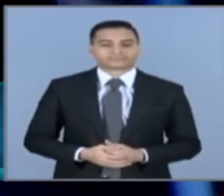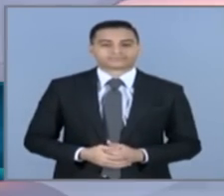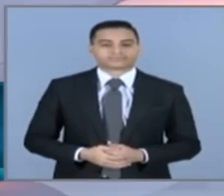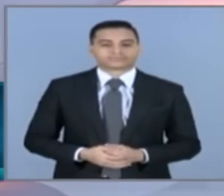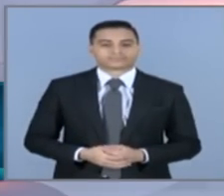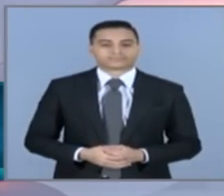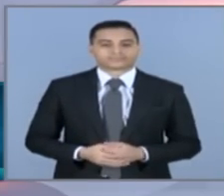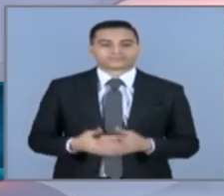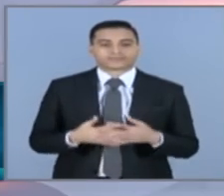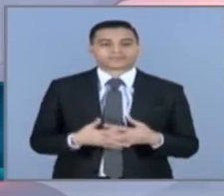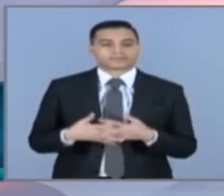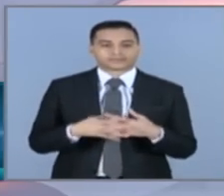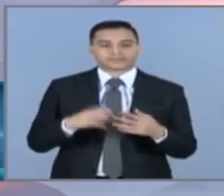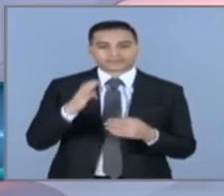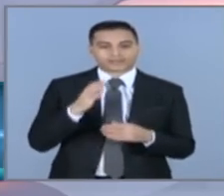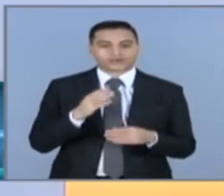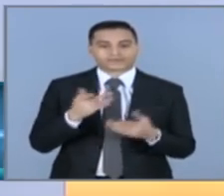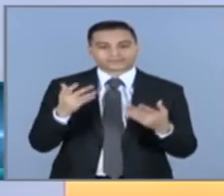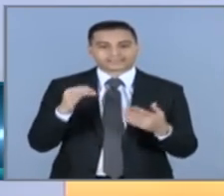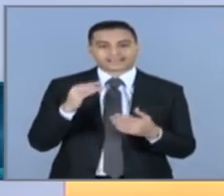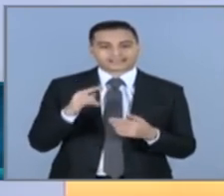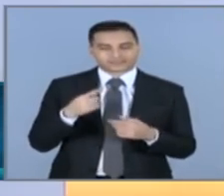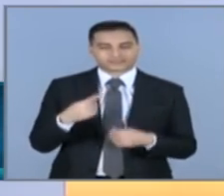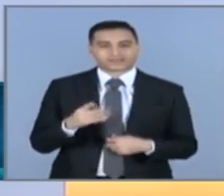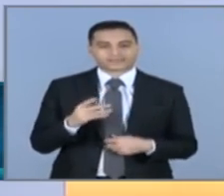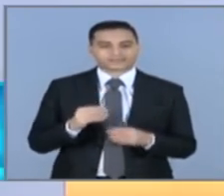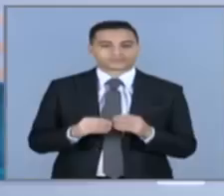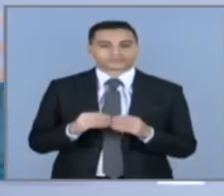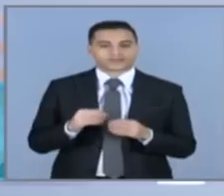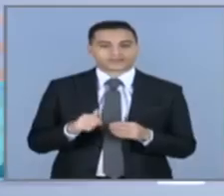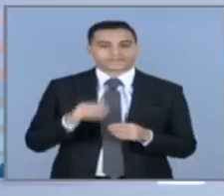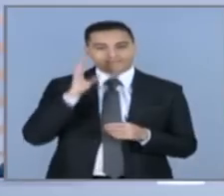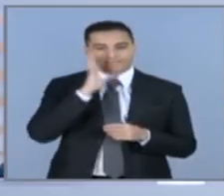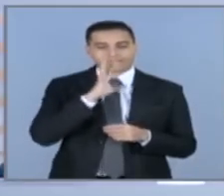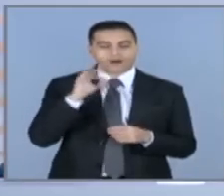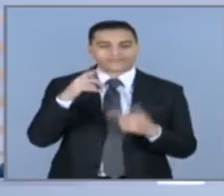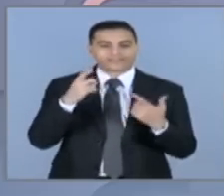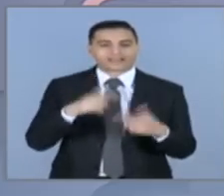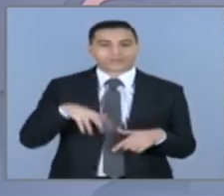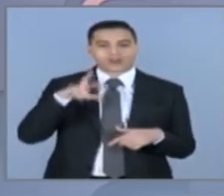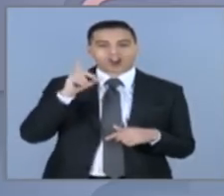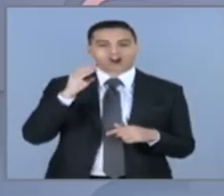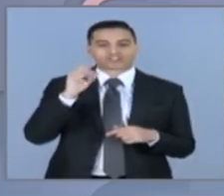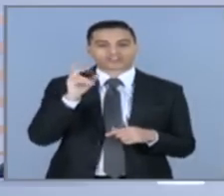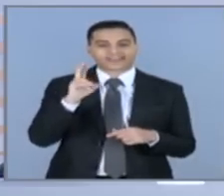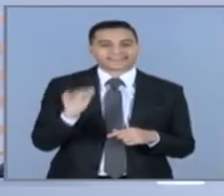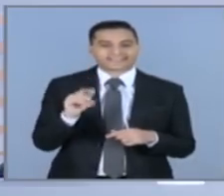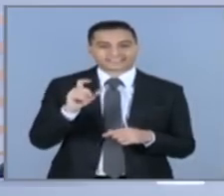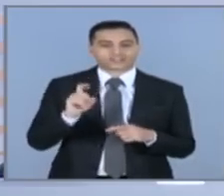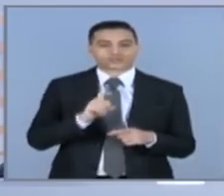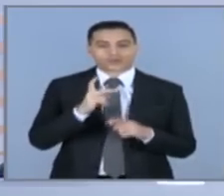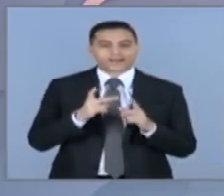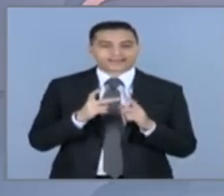أمريكا الجنوبية. أيوة أمريكا الجنوبية يحيى صح. في الأرجنتين. السؤال